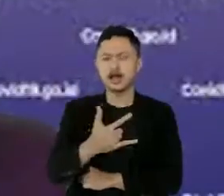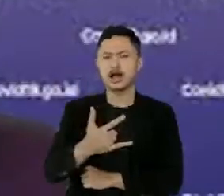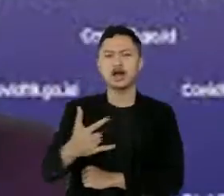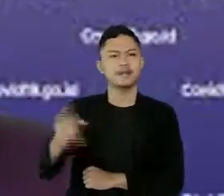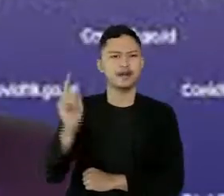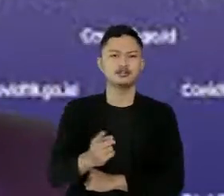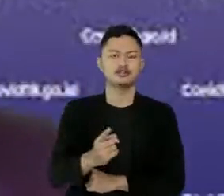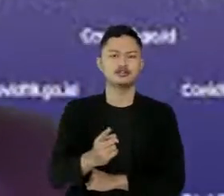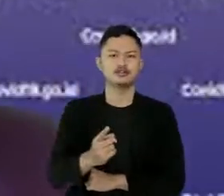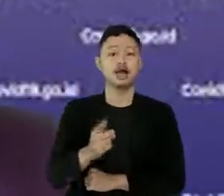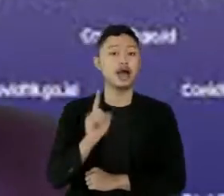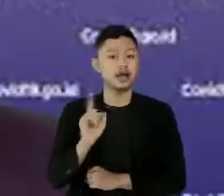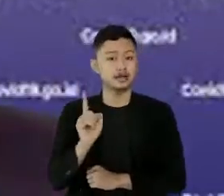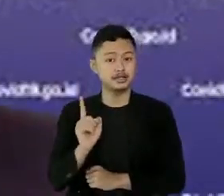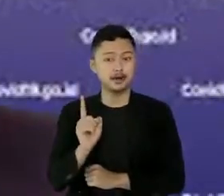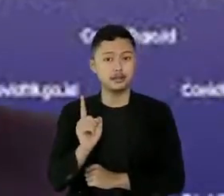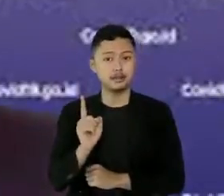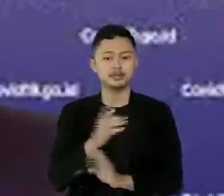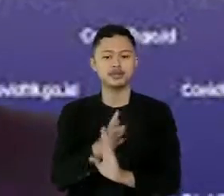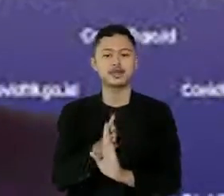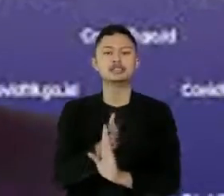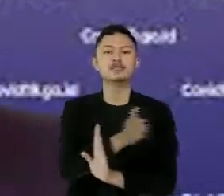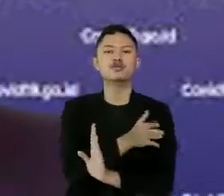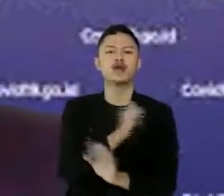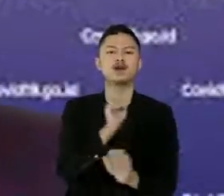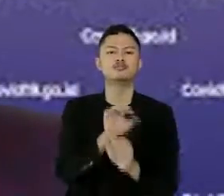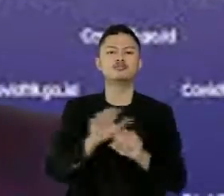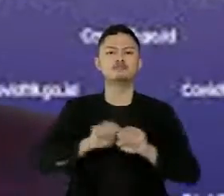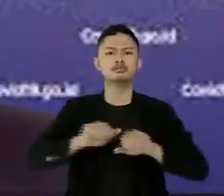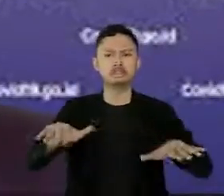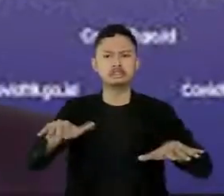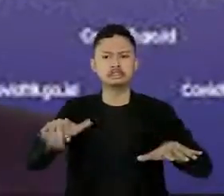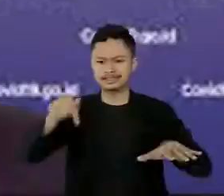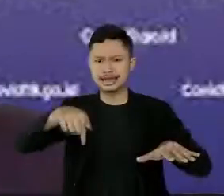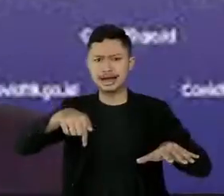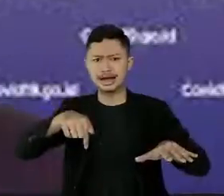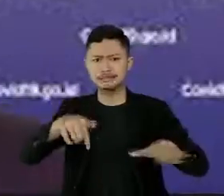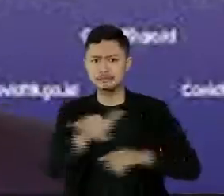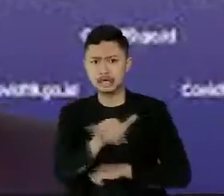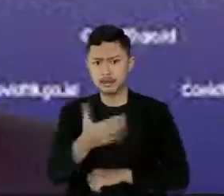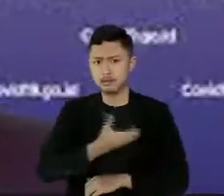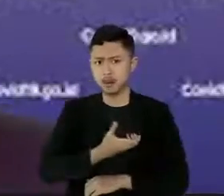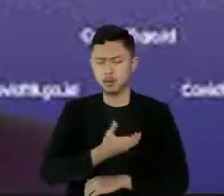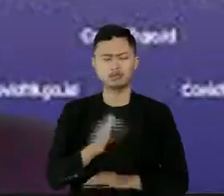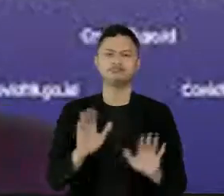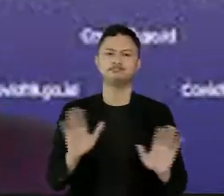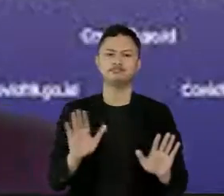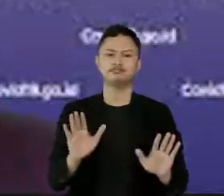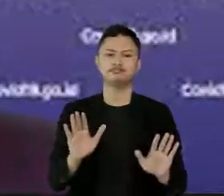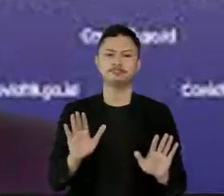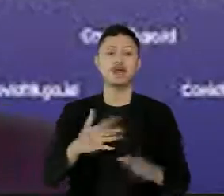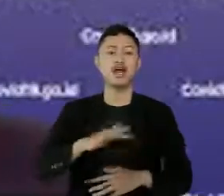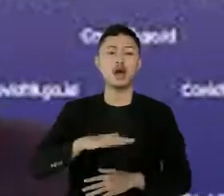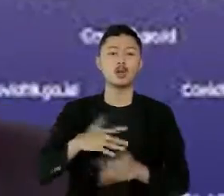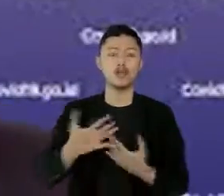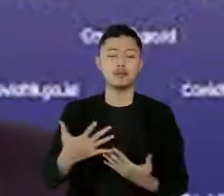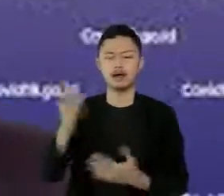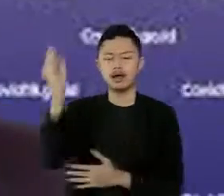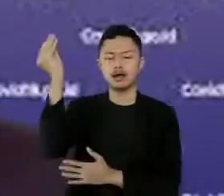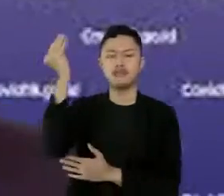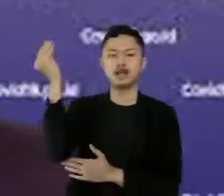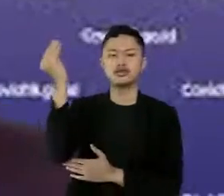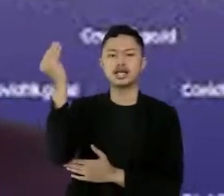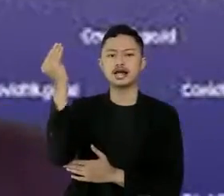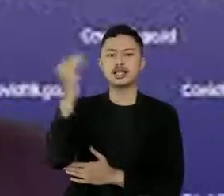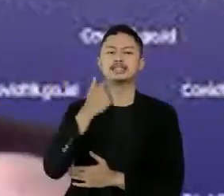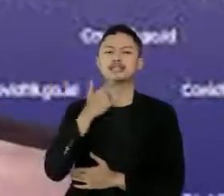ya, agar tidak terjadi kembali penularan yang masif, ya, kemudian malahan obyek-obyek wisata menjadi klaster. Tentu saja